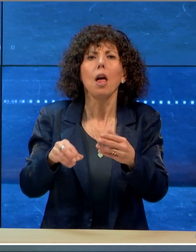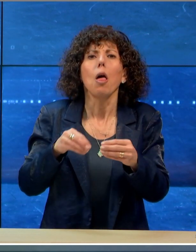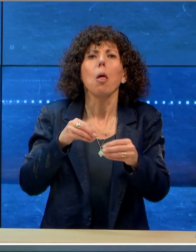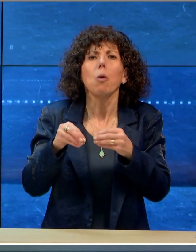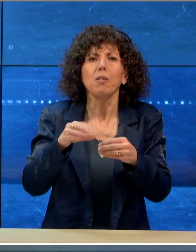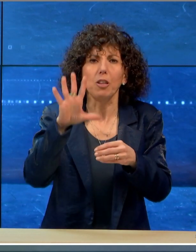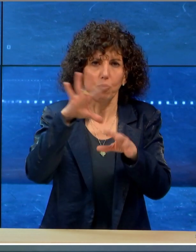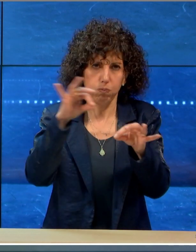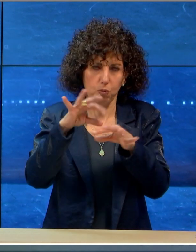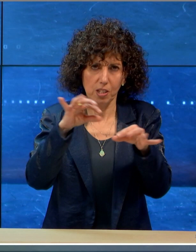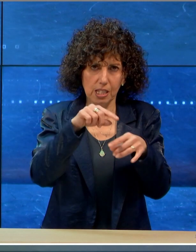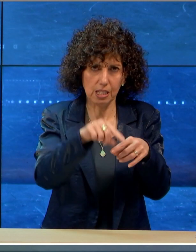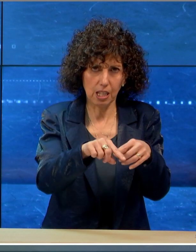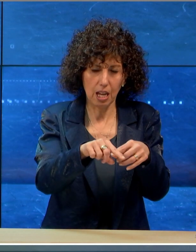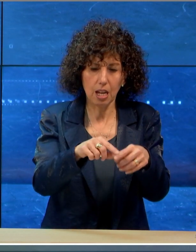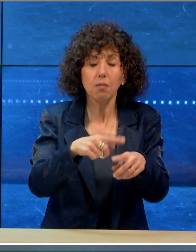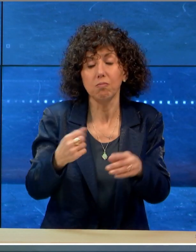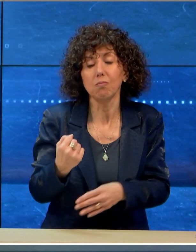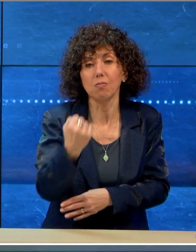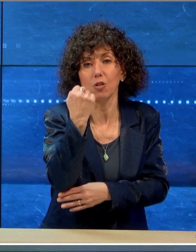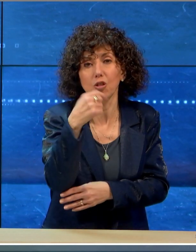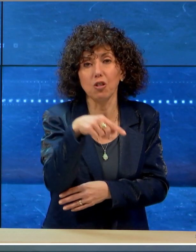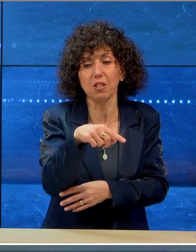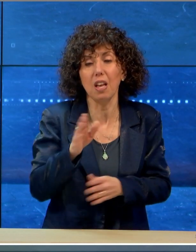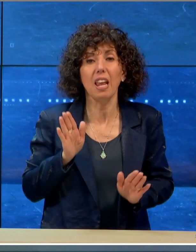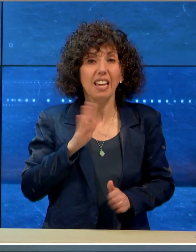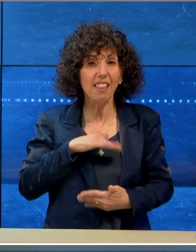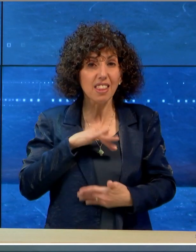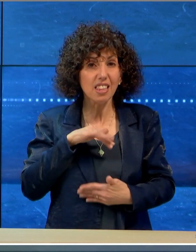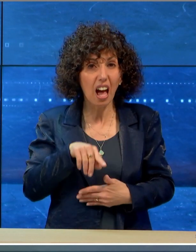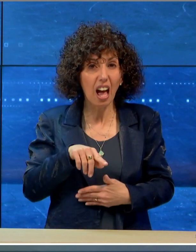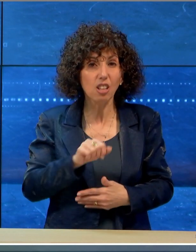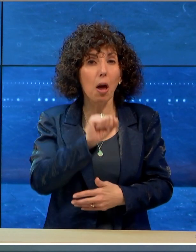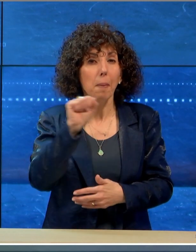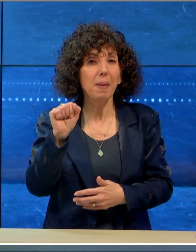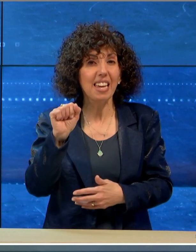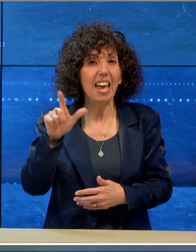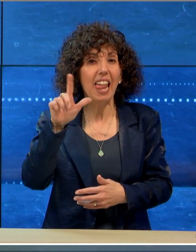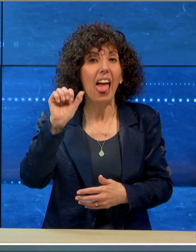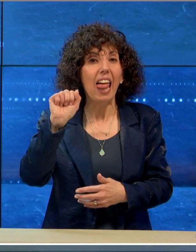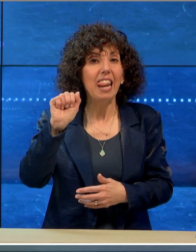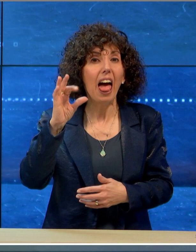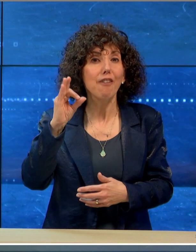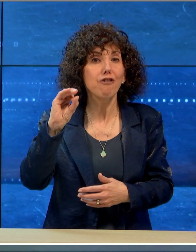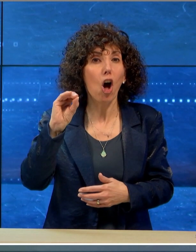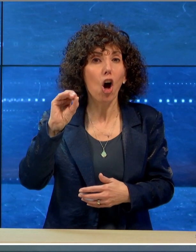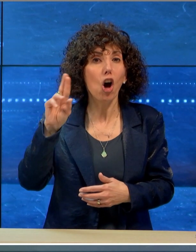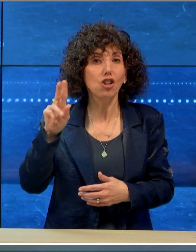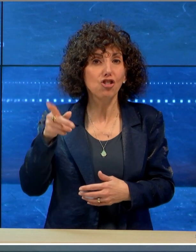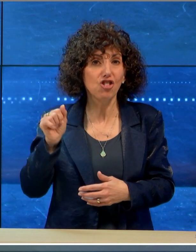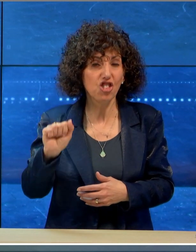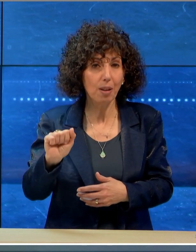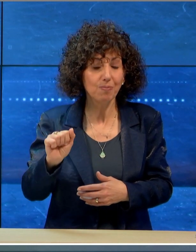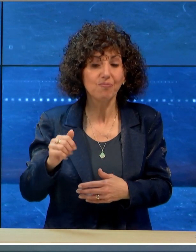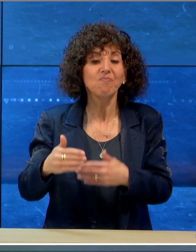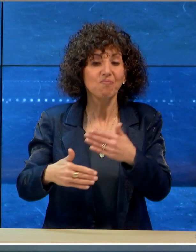MoVimento 5 Stelle che sostengono la candidatura di Michele Laforgia il